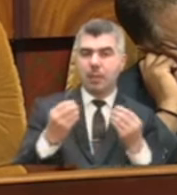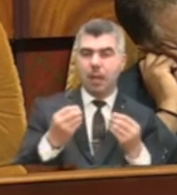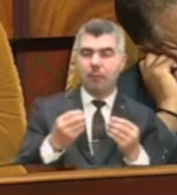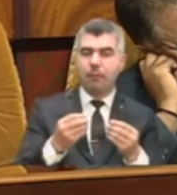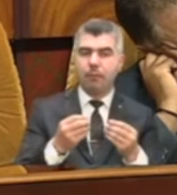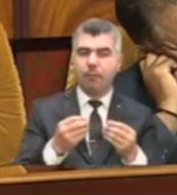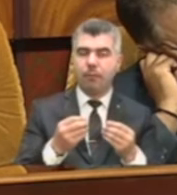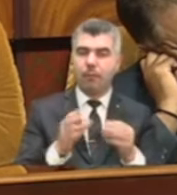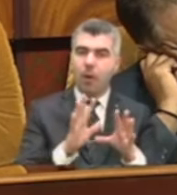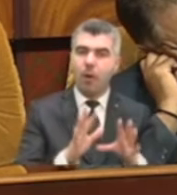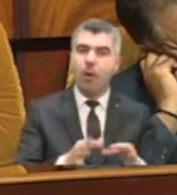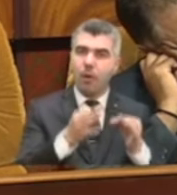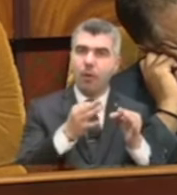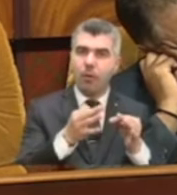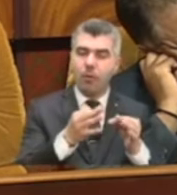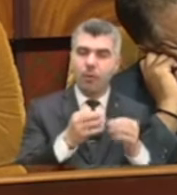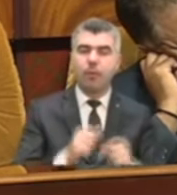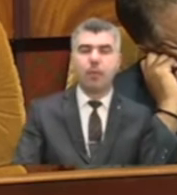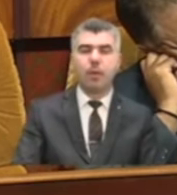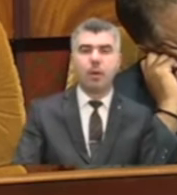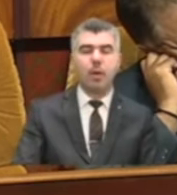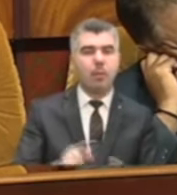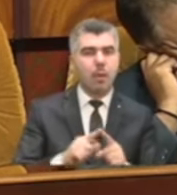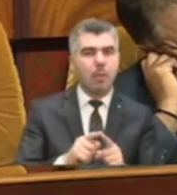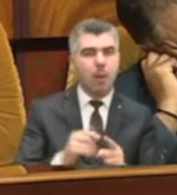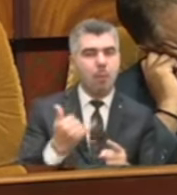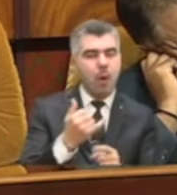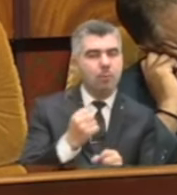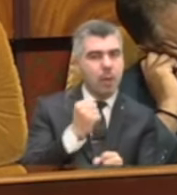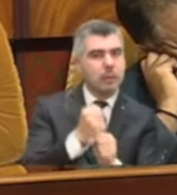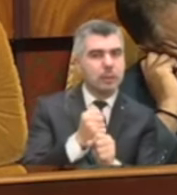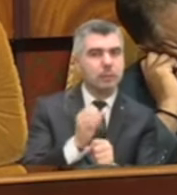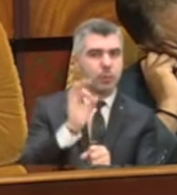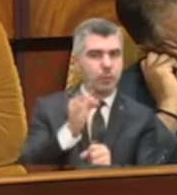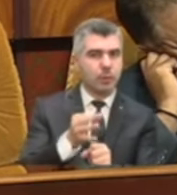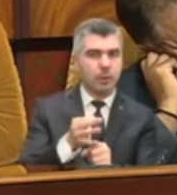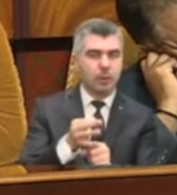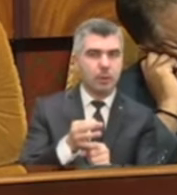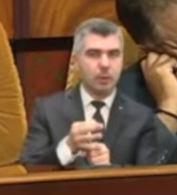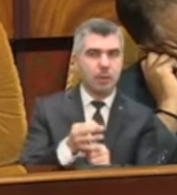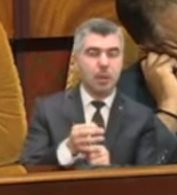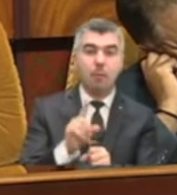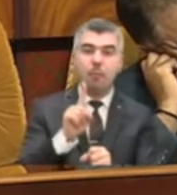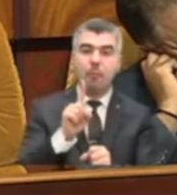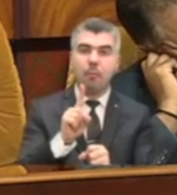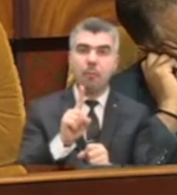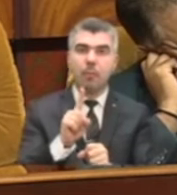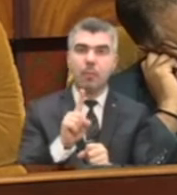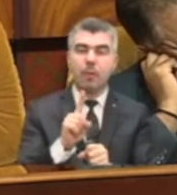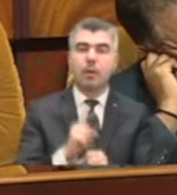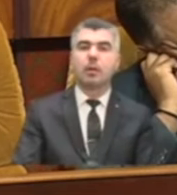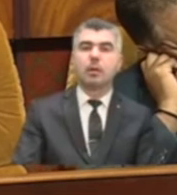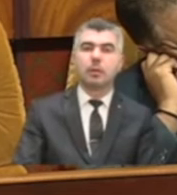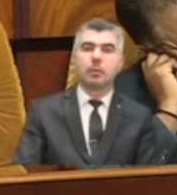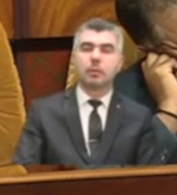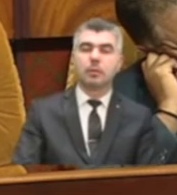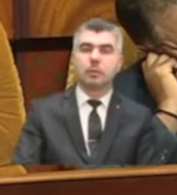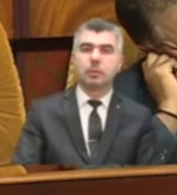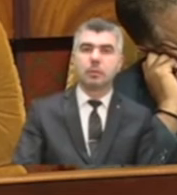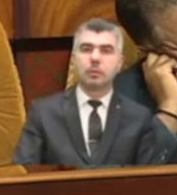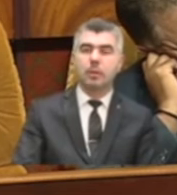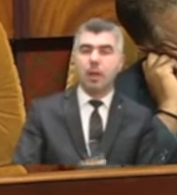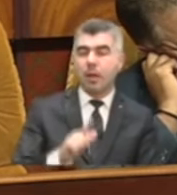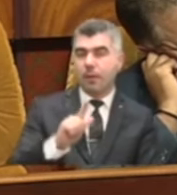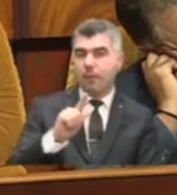الاقتراحات، طبعا نزكي ونتمن ما تقومون به، ولكن الجزء المتعلق بال اللي